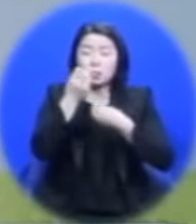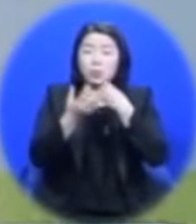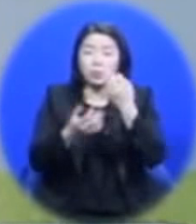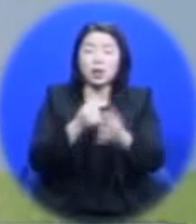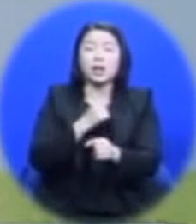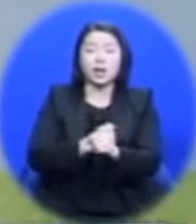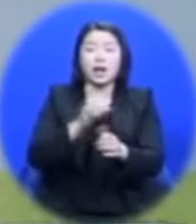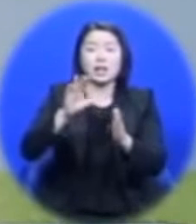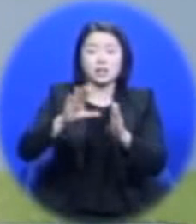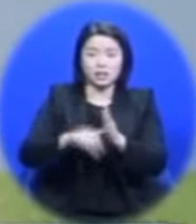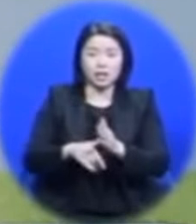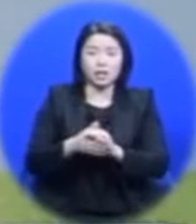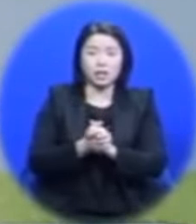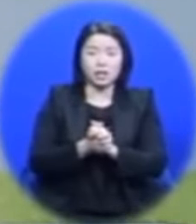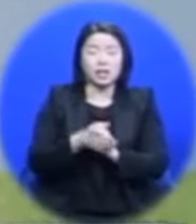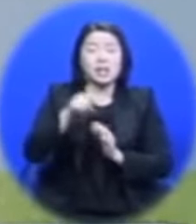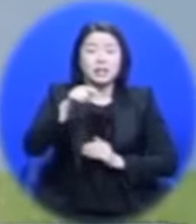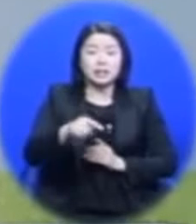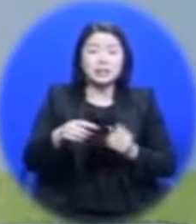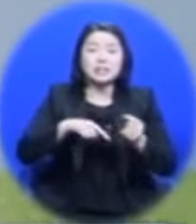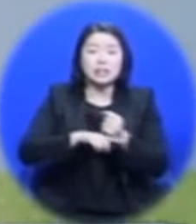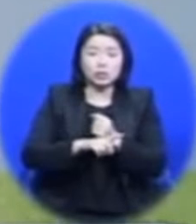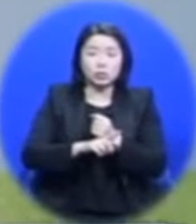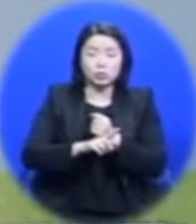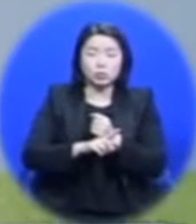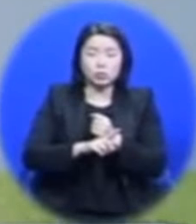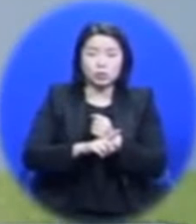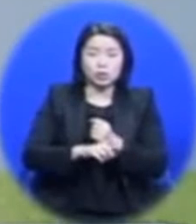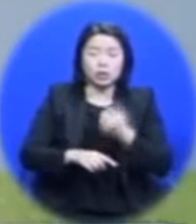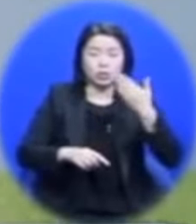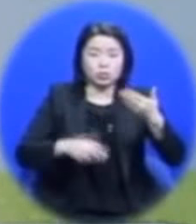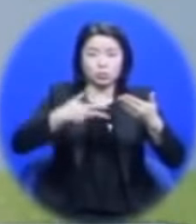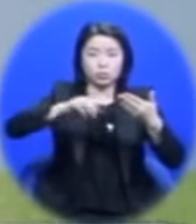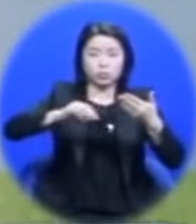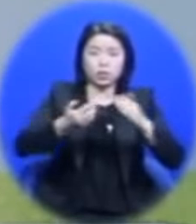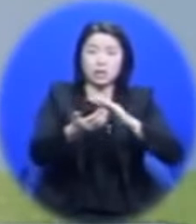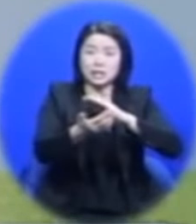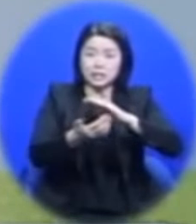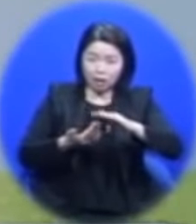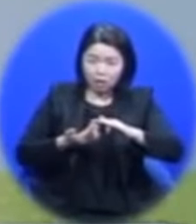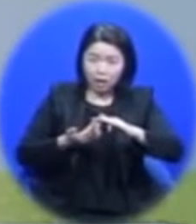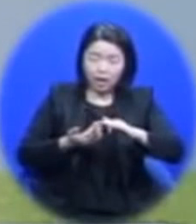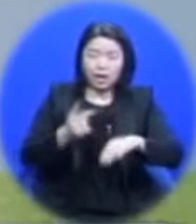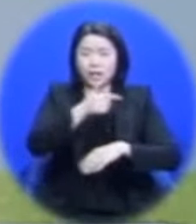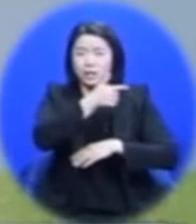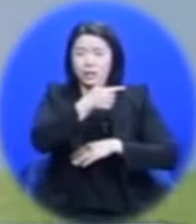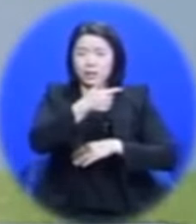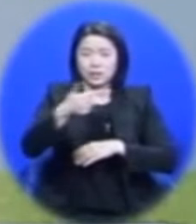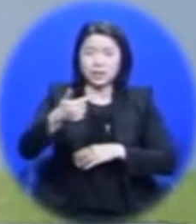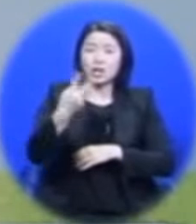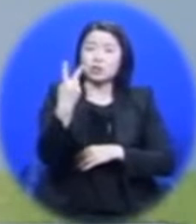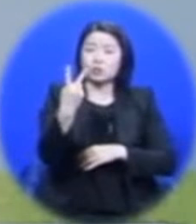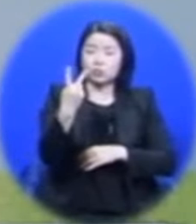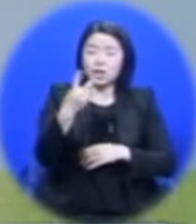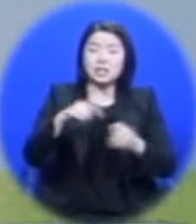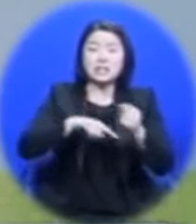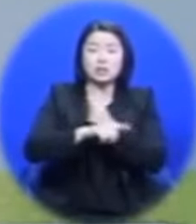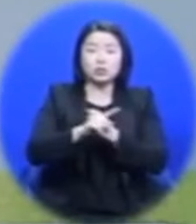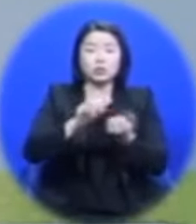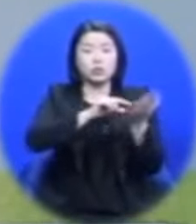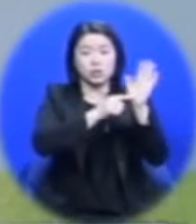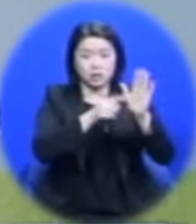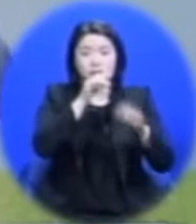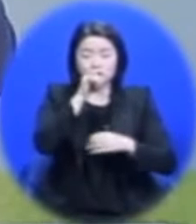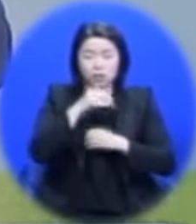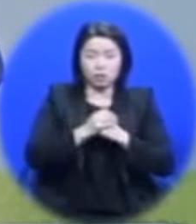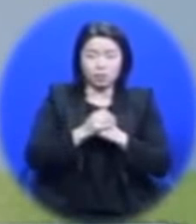고백하는데 그 이유가 이 9절 이전에 먼저 크게 두 가지 이유가 나옵니다. 첫